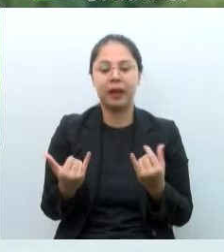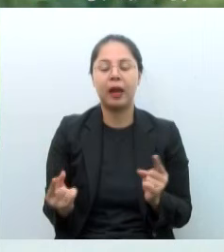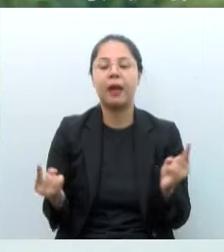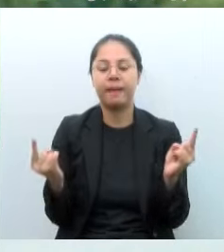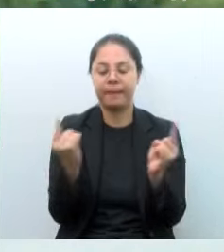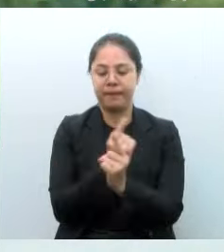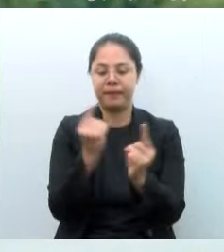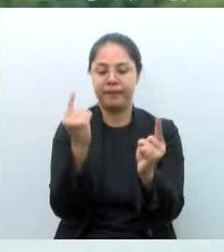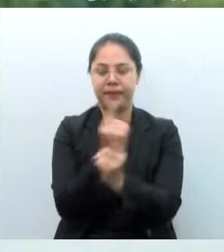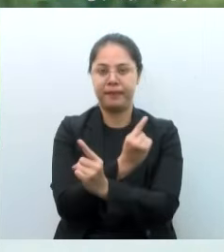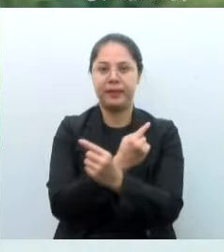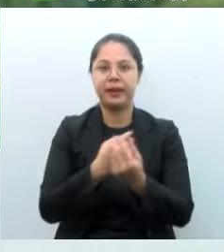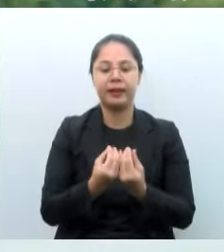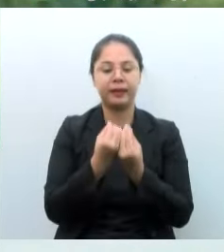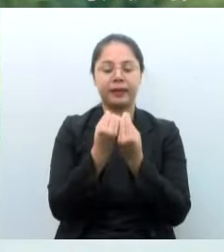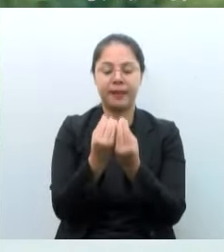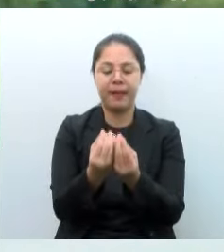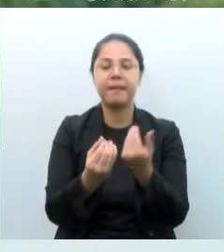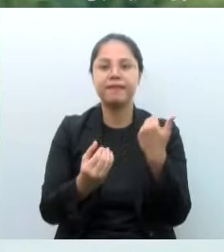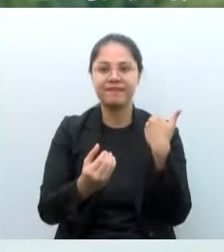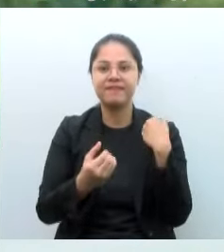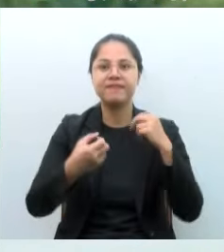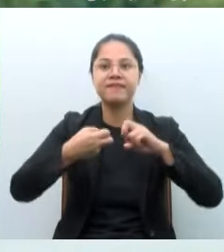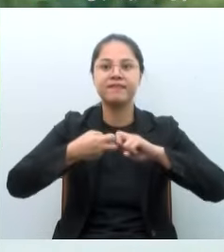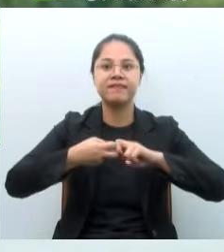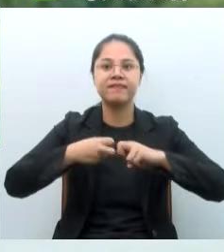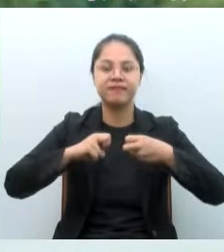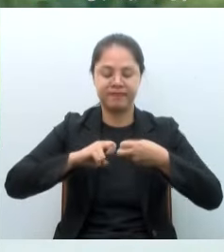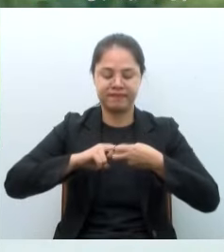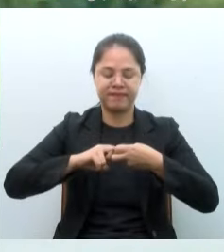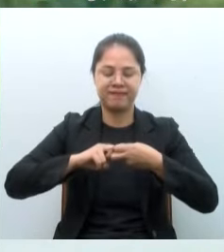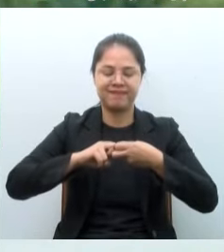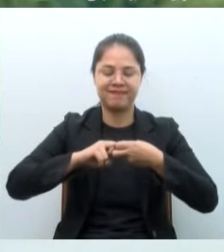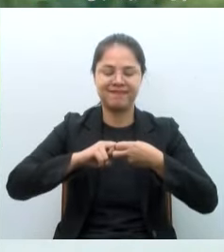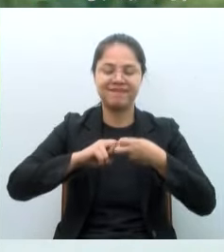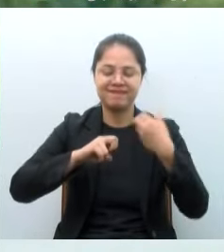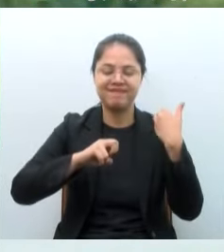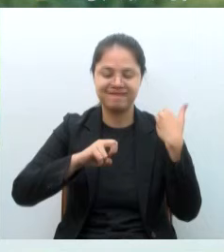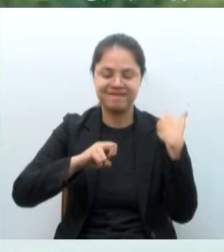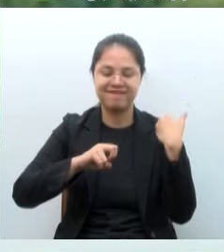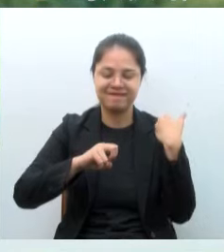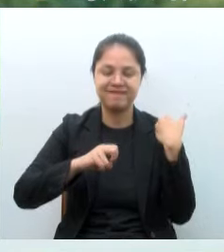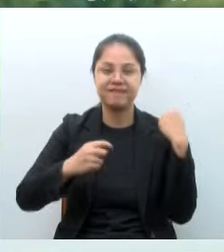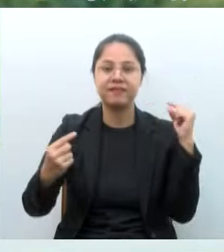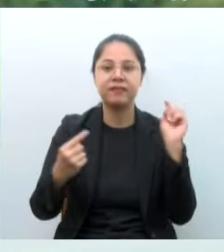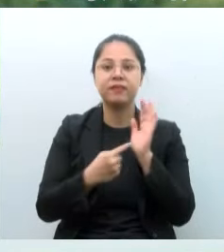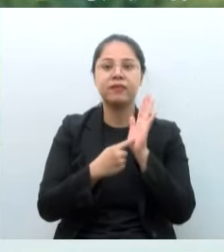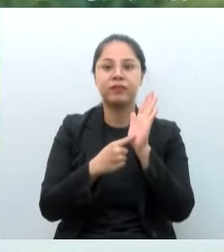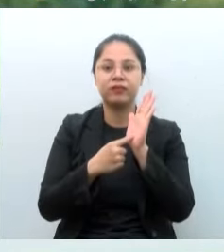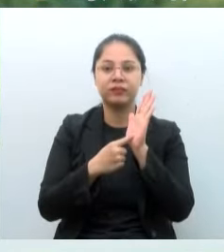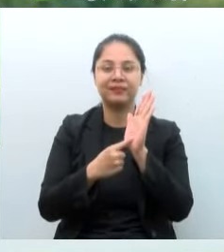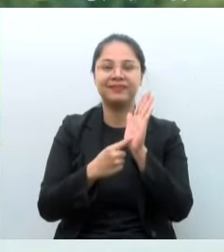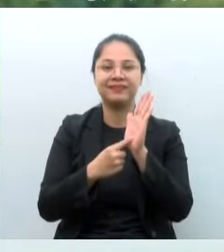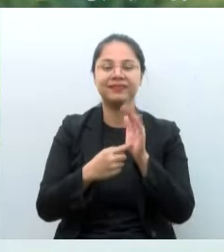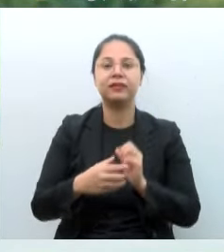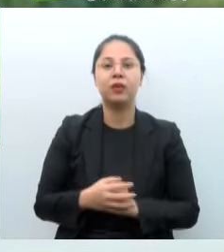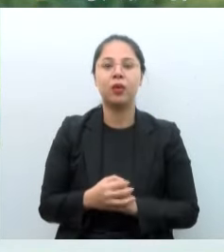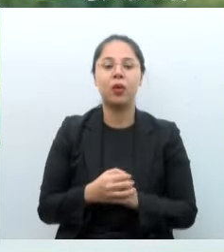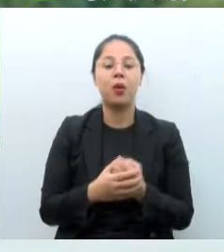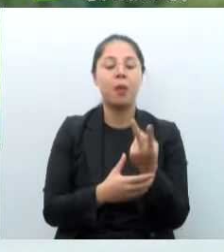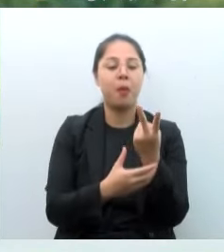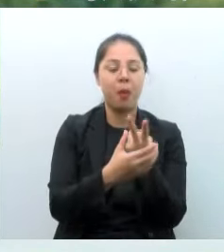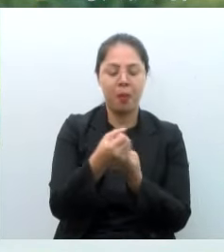การครูหลายๆท่านนะครับแต่ก็ยังมีปัญหาในการปฏิบัติอยู่ในบางส่วนนะครับกรณีอย่างตัวอย่างเช่นนะครับการจับคู่กัน